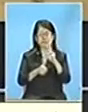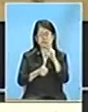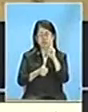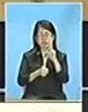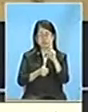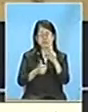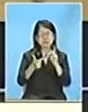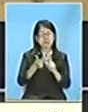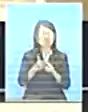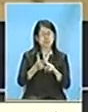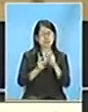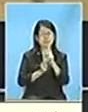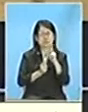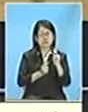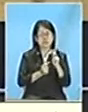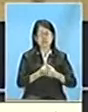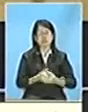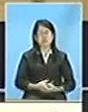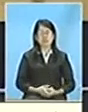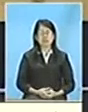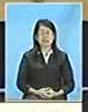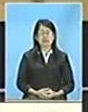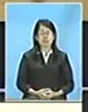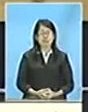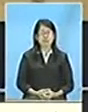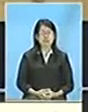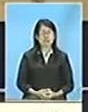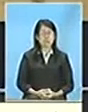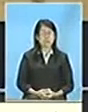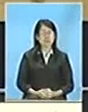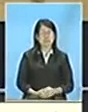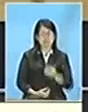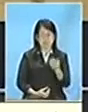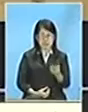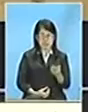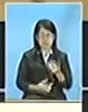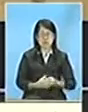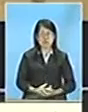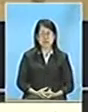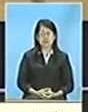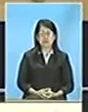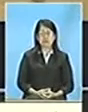ายและท่านกอบกุลพันเจริญวรกุลค่ะเชิญท่านฉลินค่ะ